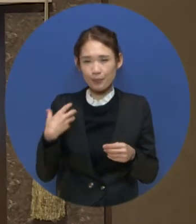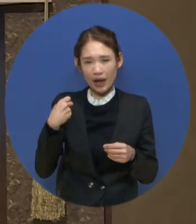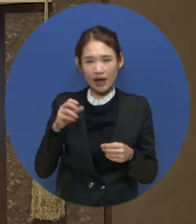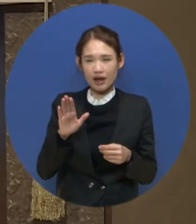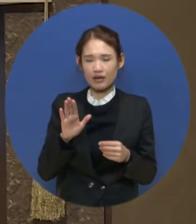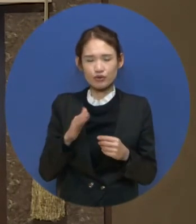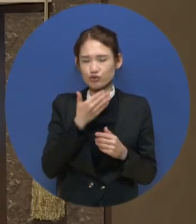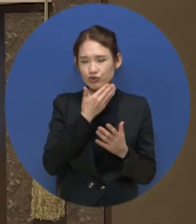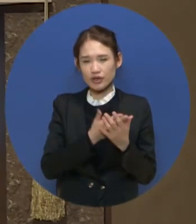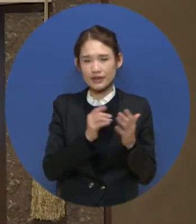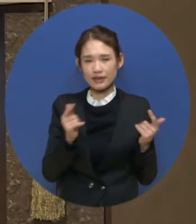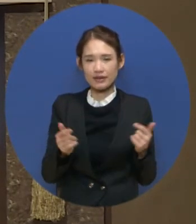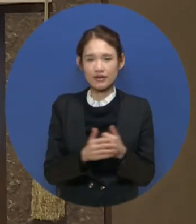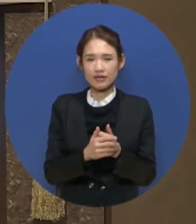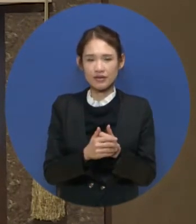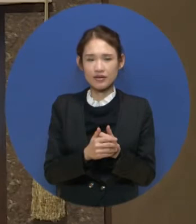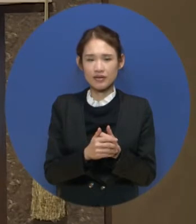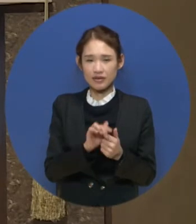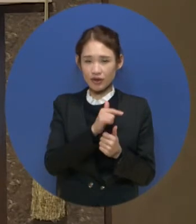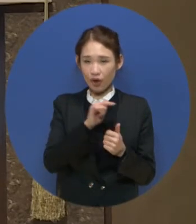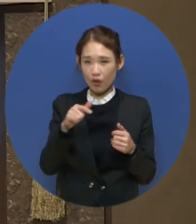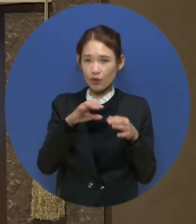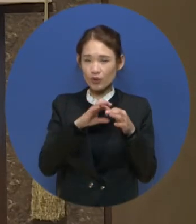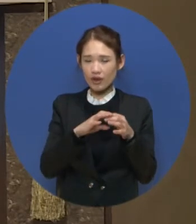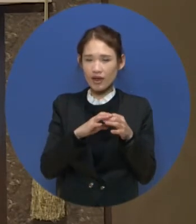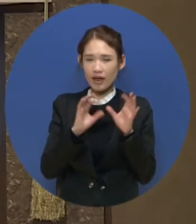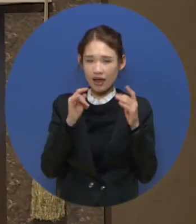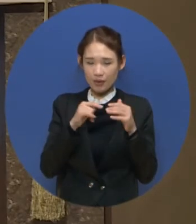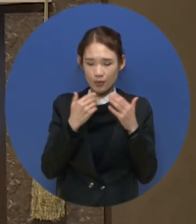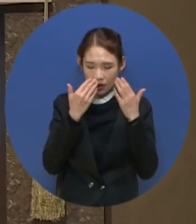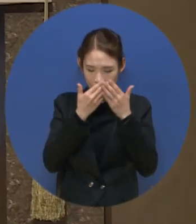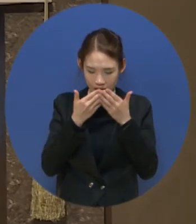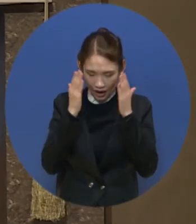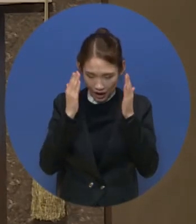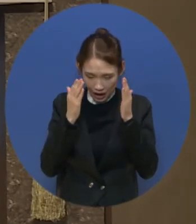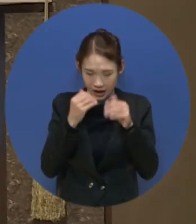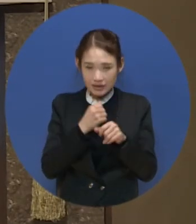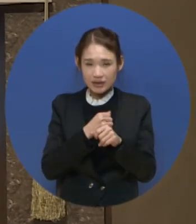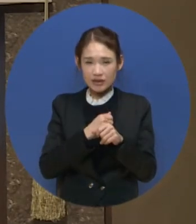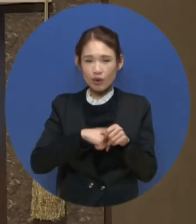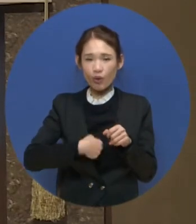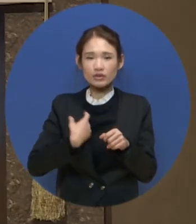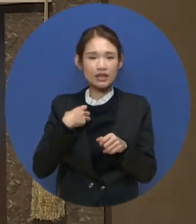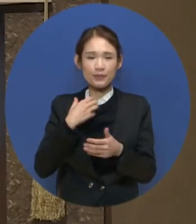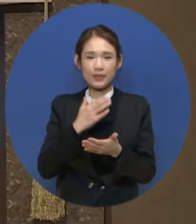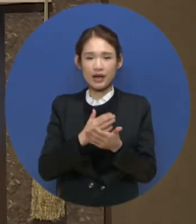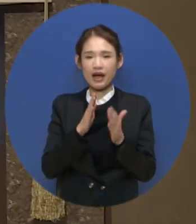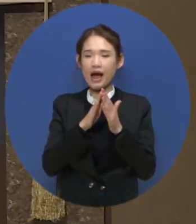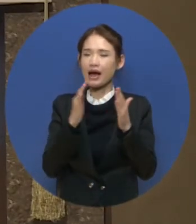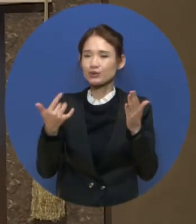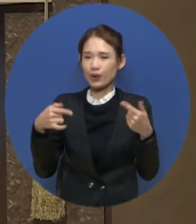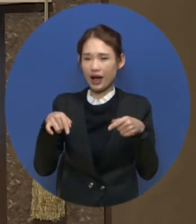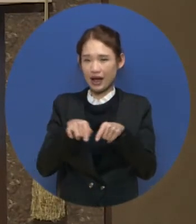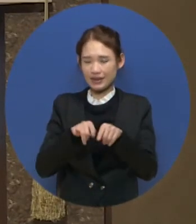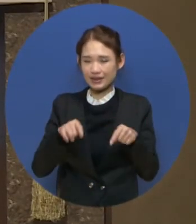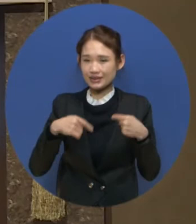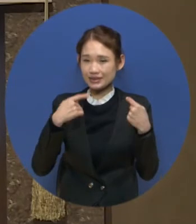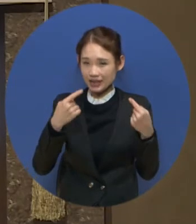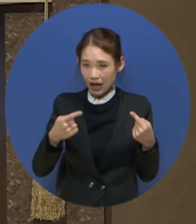아니고 그런 걸 통해서 아이가 학습도 하고 학습을 하는데 혼자 하지 않고 가족이 다 하게